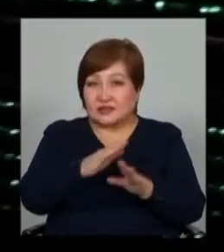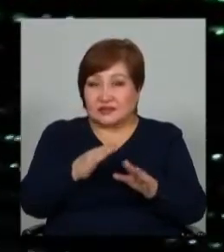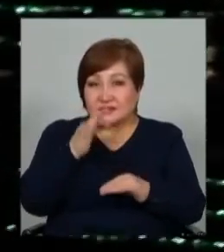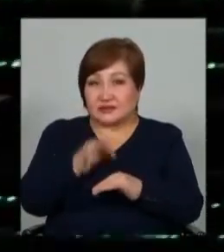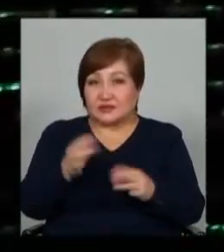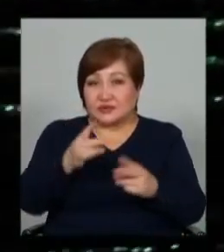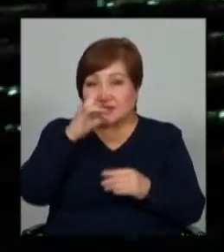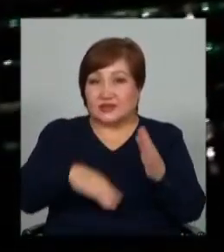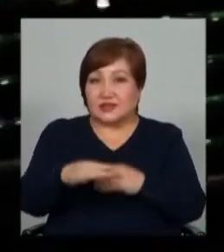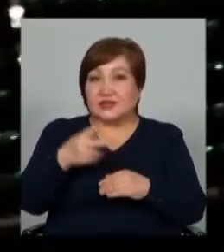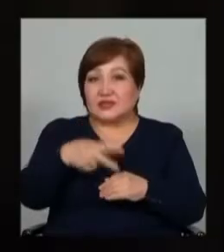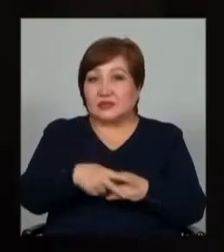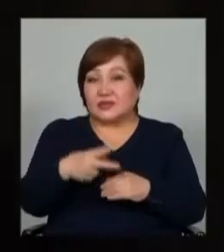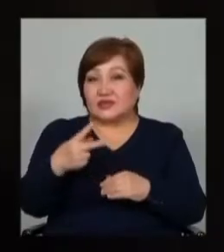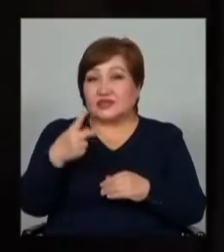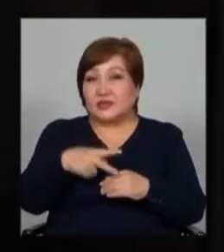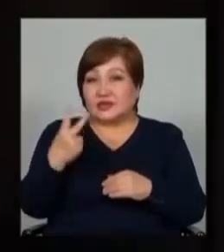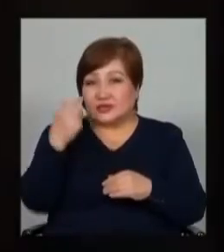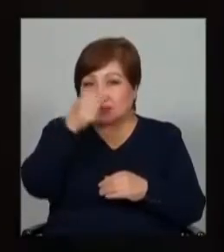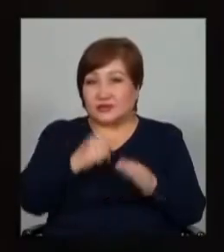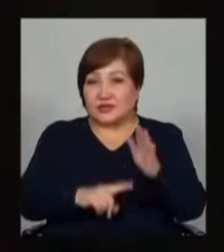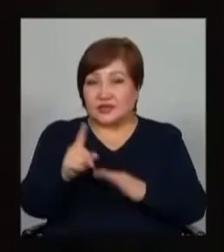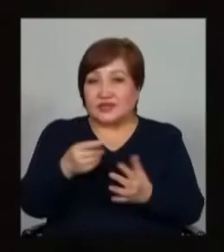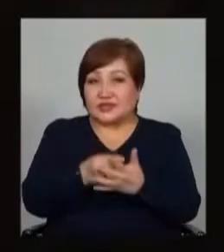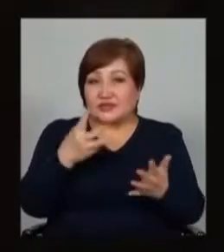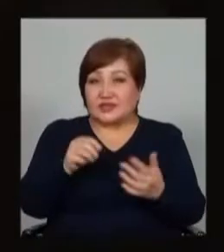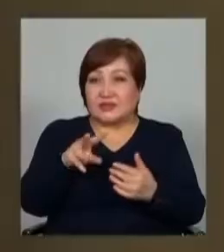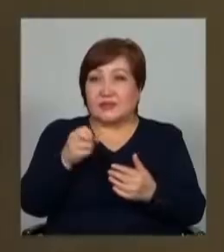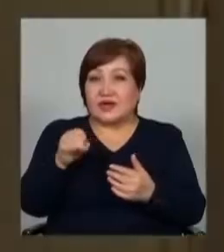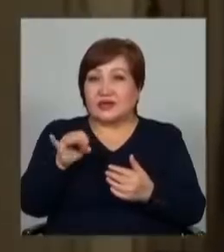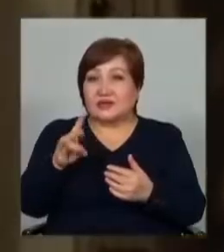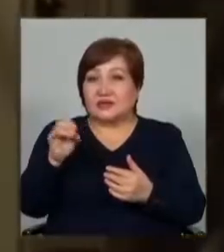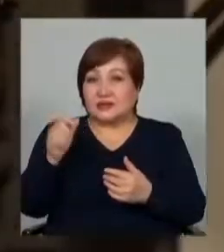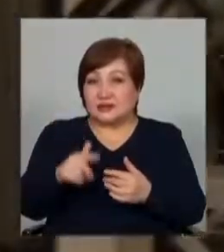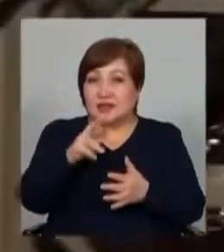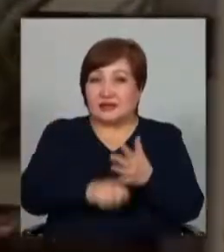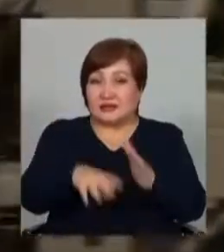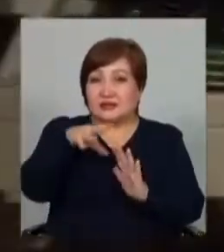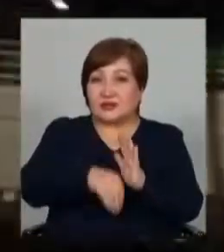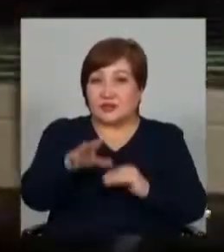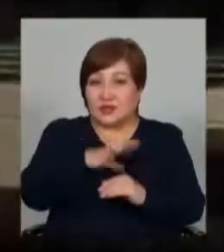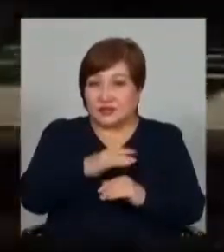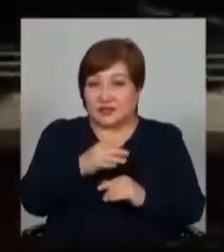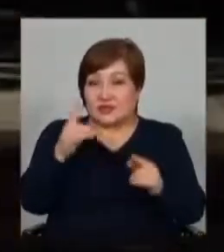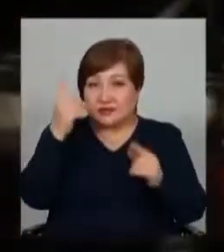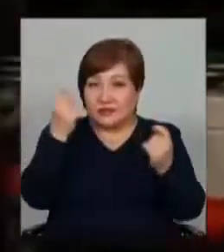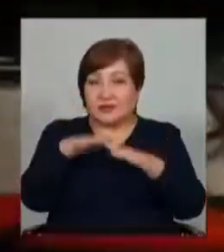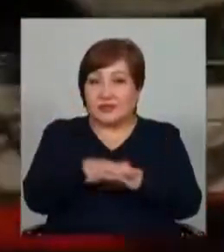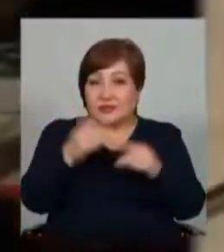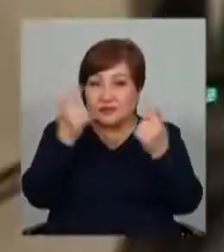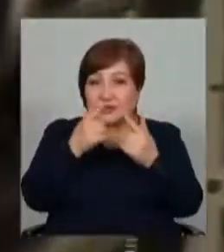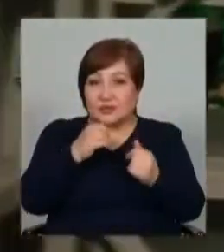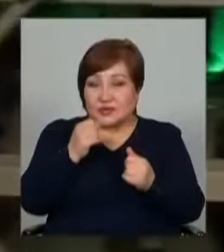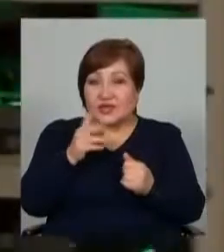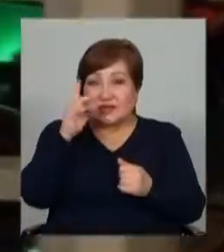Қазақстанда 2022 жылдан бастап цифрлық майнингке салық енгізілген болатын. Бұқаралық ақпарат құралдарының мәліметінше, Қазақстан